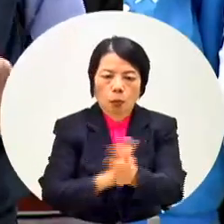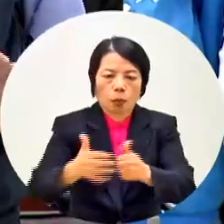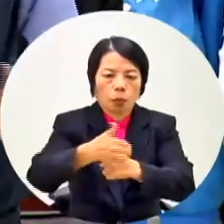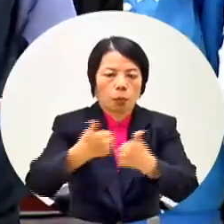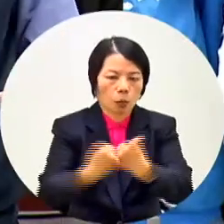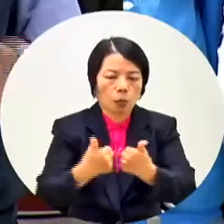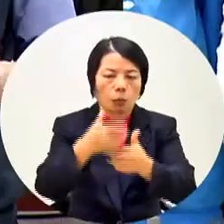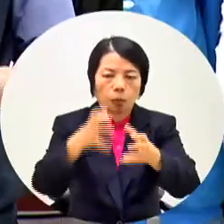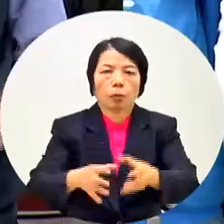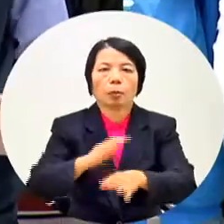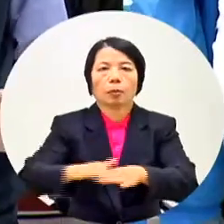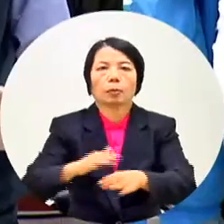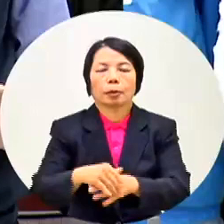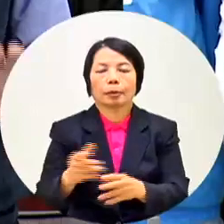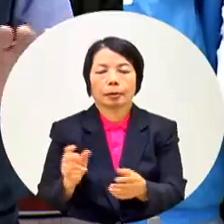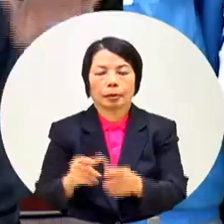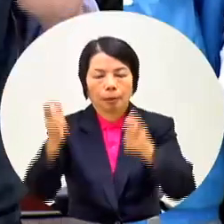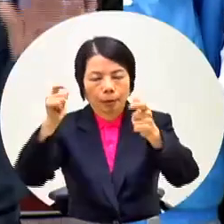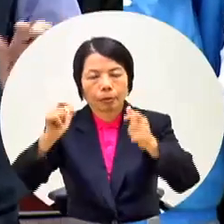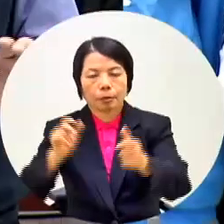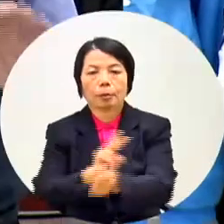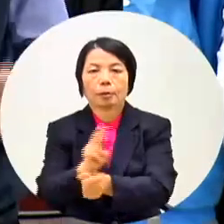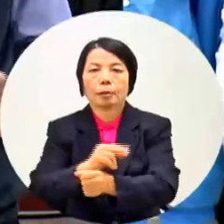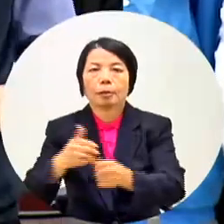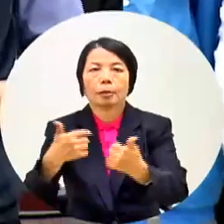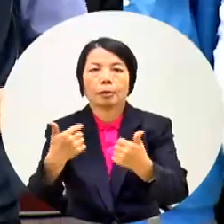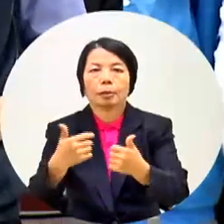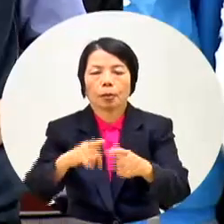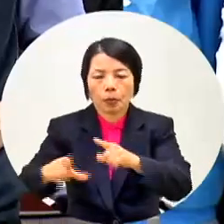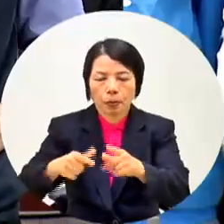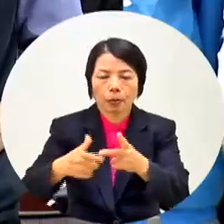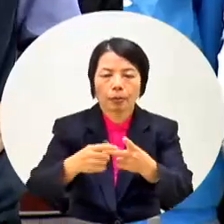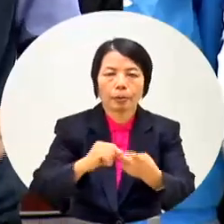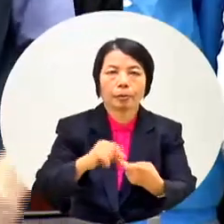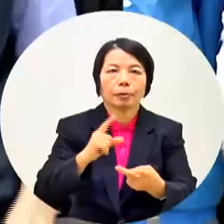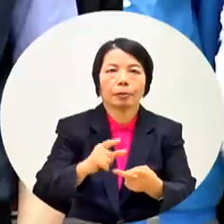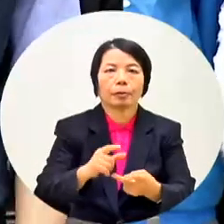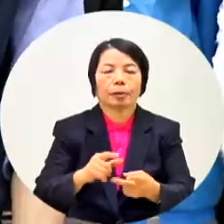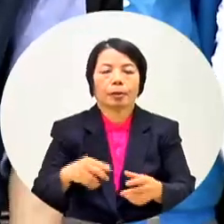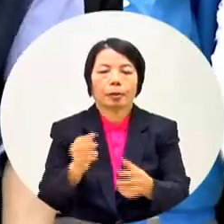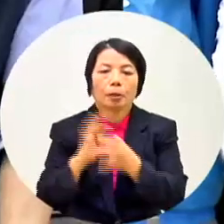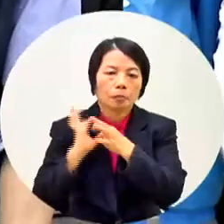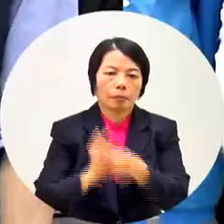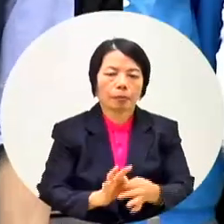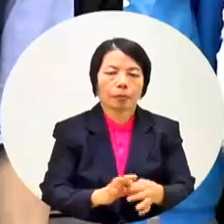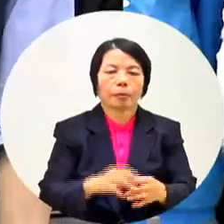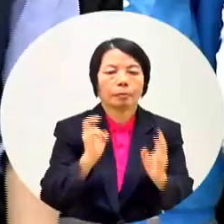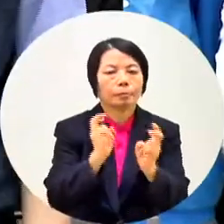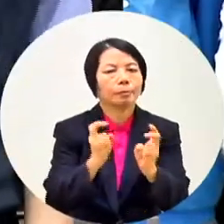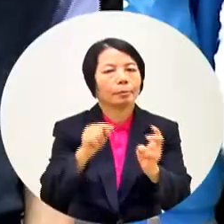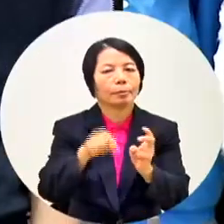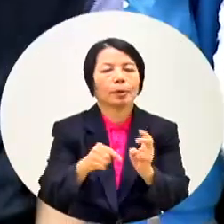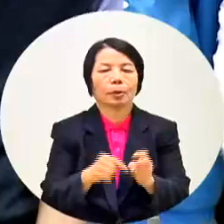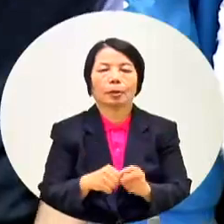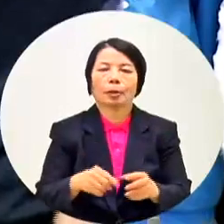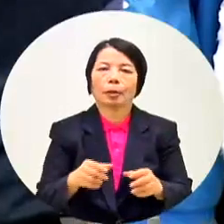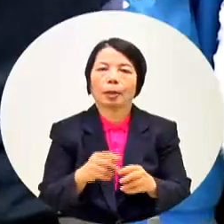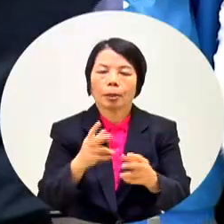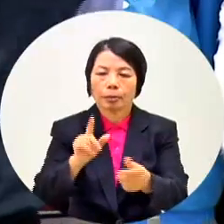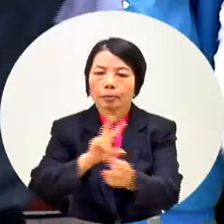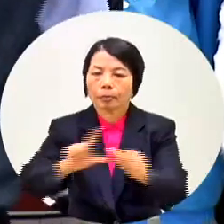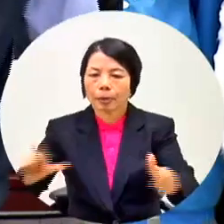运延伸的这个案子跟大林埔并为最重要的案子，特别向我们王耀议员来报